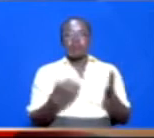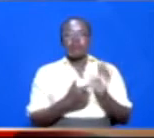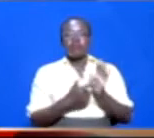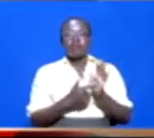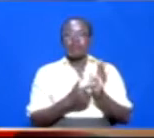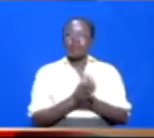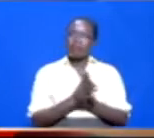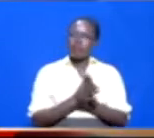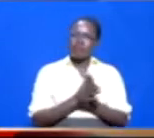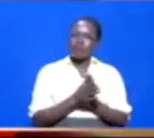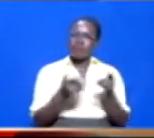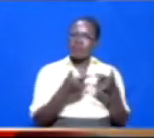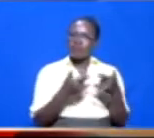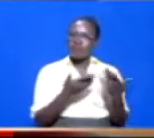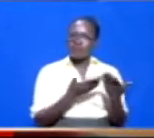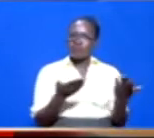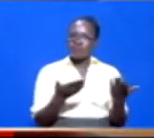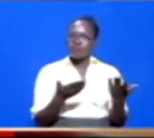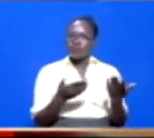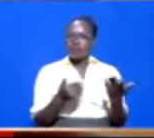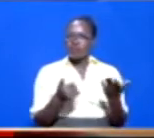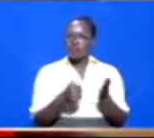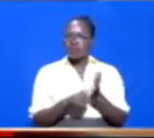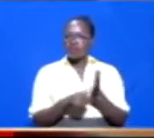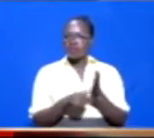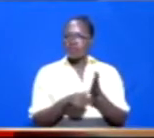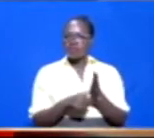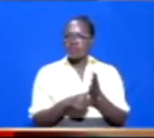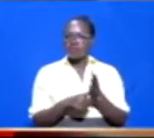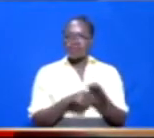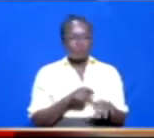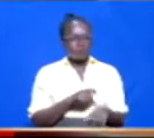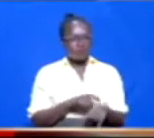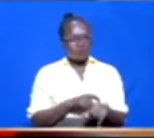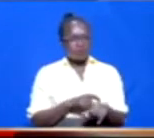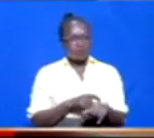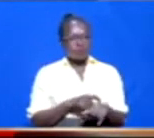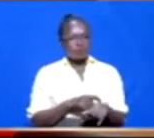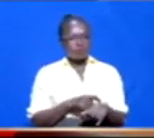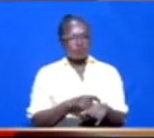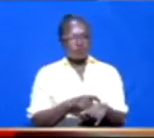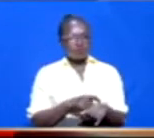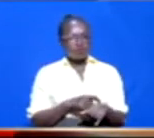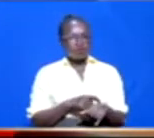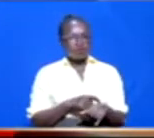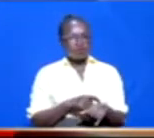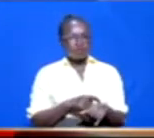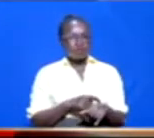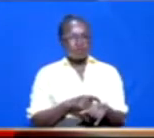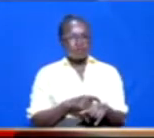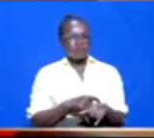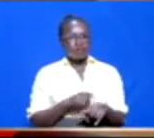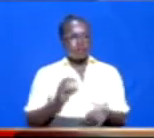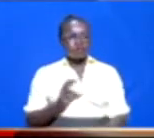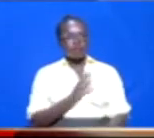hitilafu fulani, na vile vile kuna ile tatizo ambalo tumekuwa tukishuhudia wakati ambapo watu ama kuna nafasi ambayo inahitajika makamishna ama